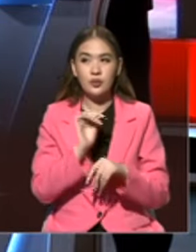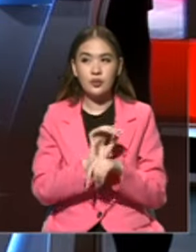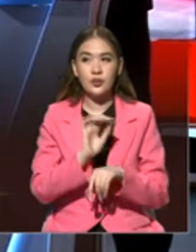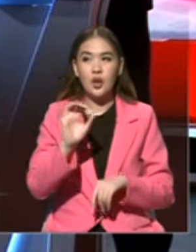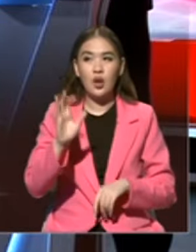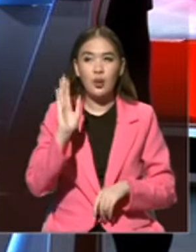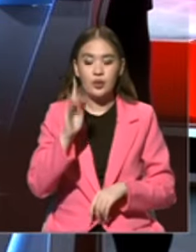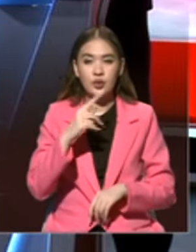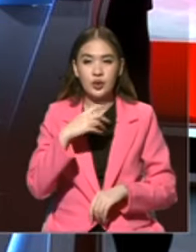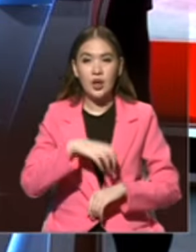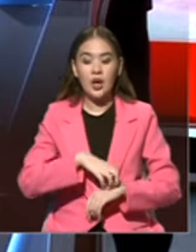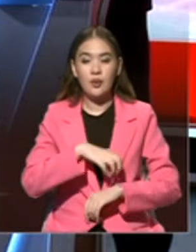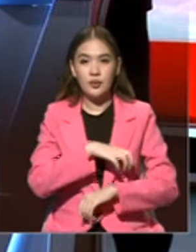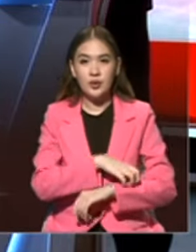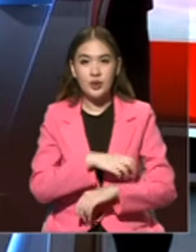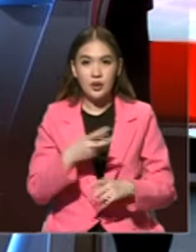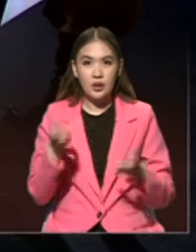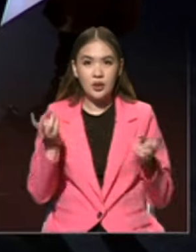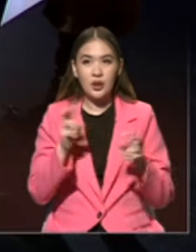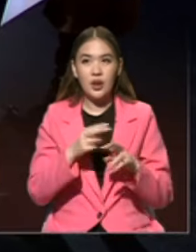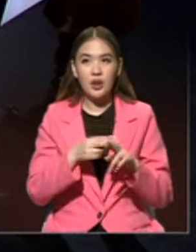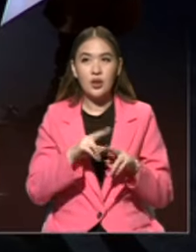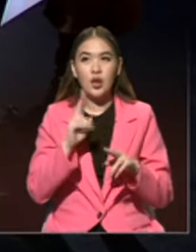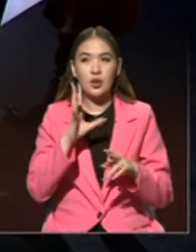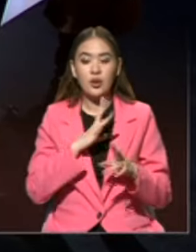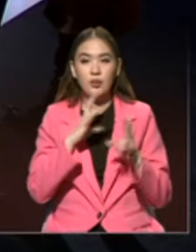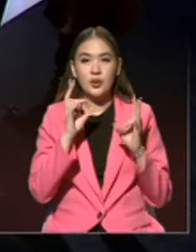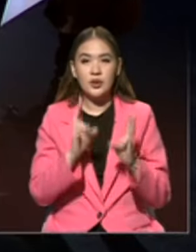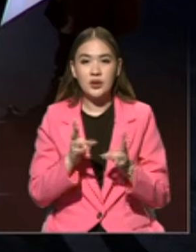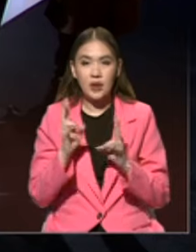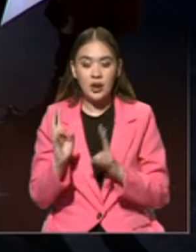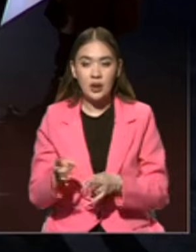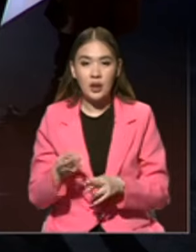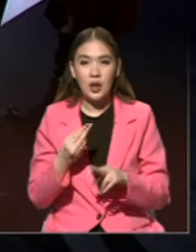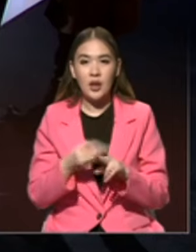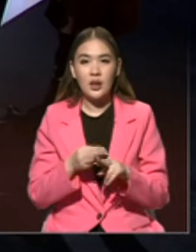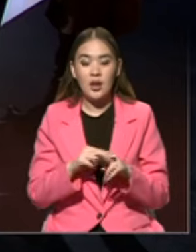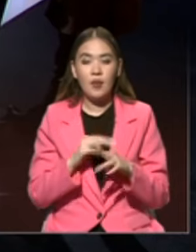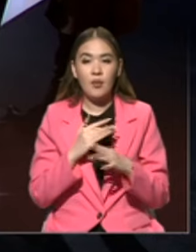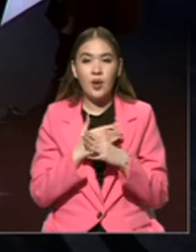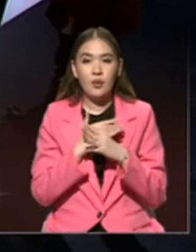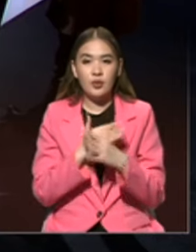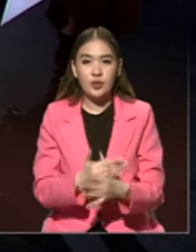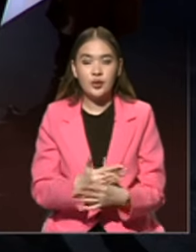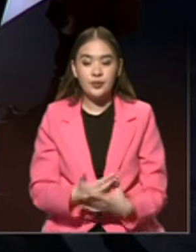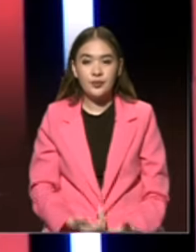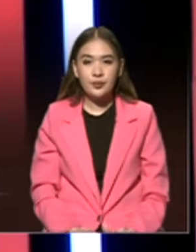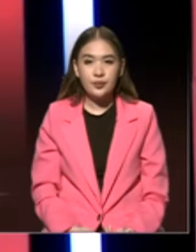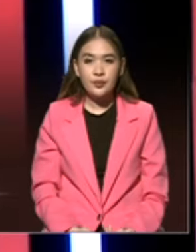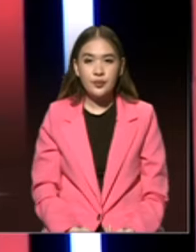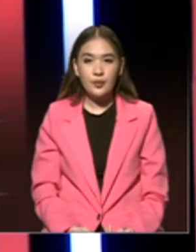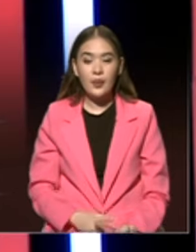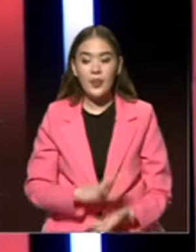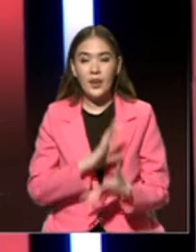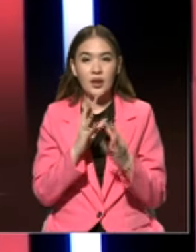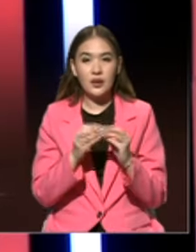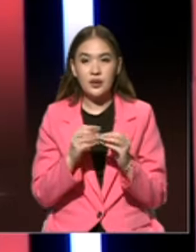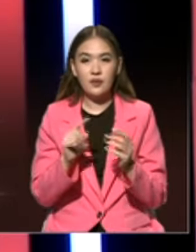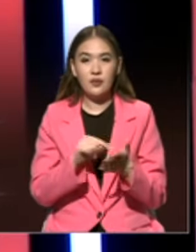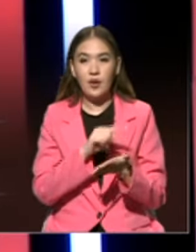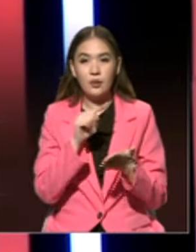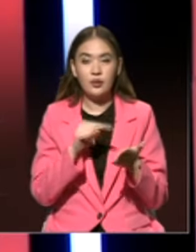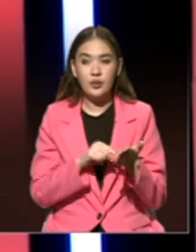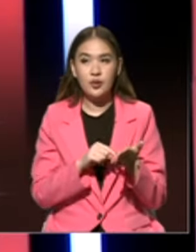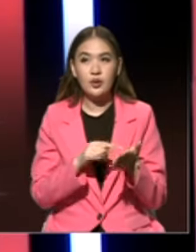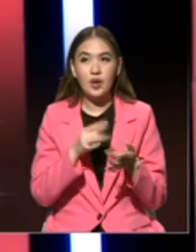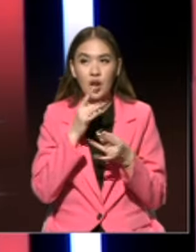Сол комиссияға келіп зардап шегушінің қатысуымен. Абай мырза, негізгі сұрақ былай ғой. Жақсы, сіз